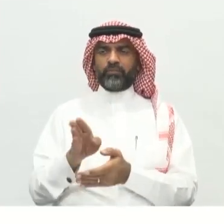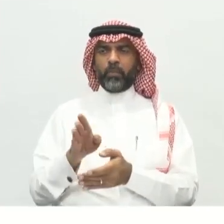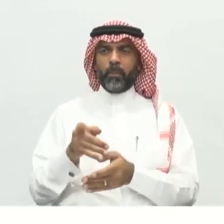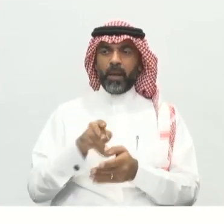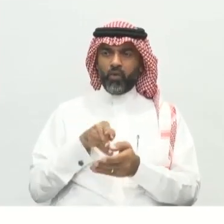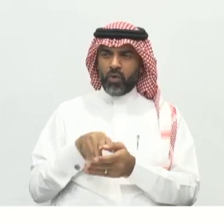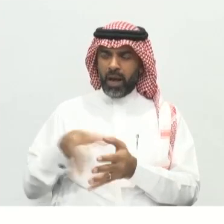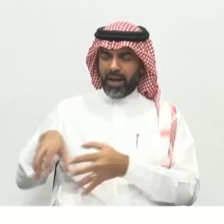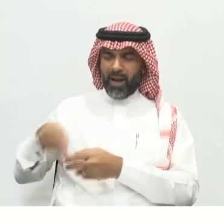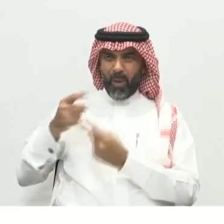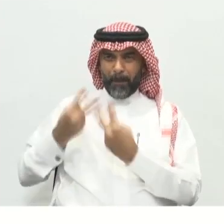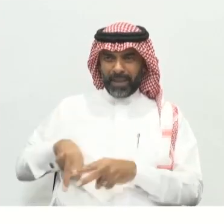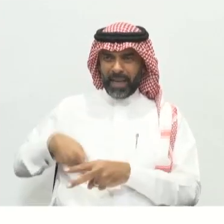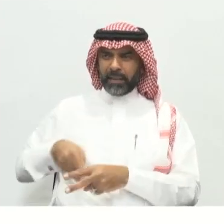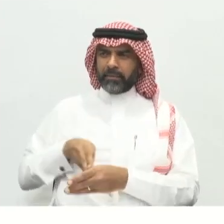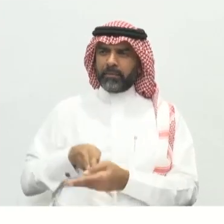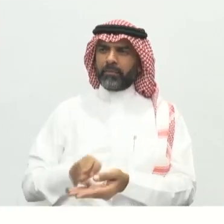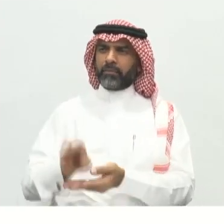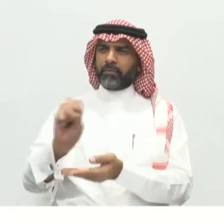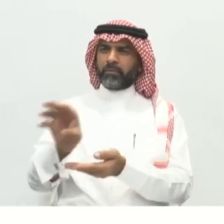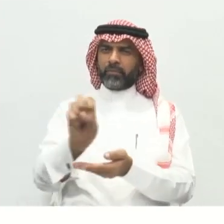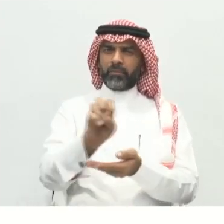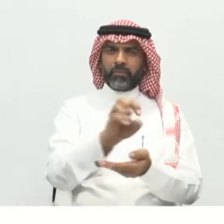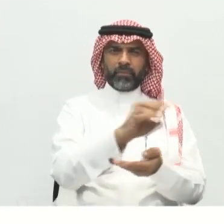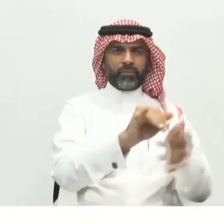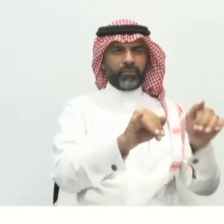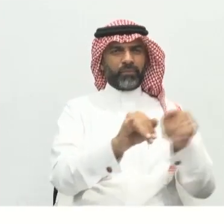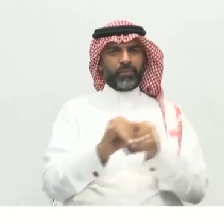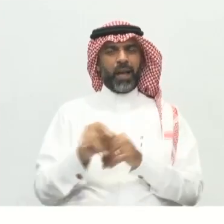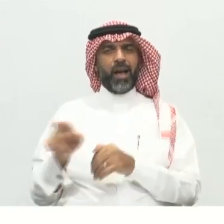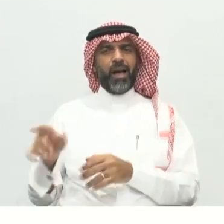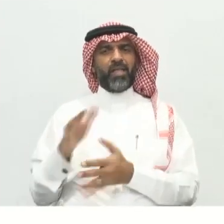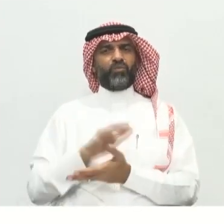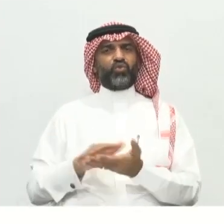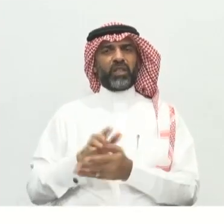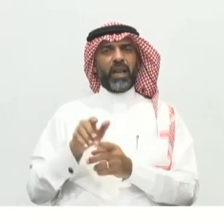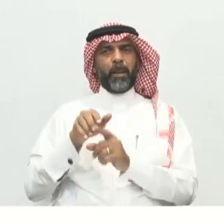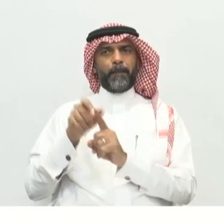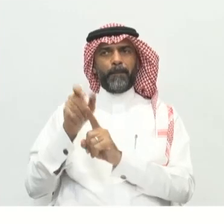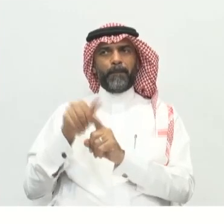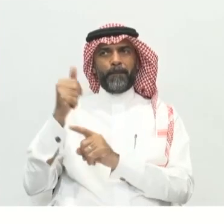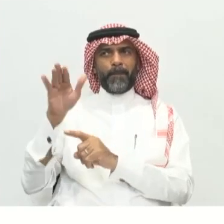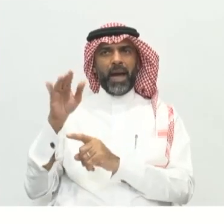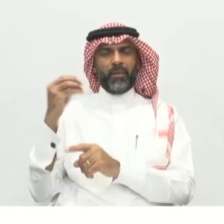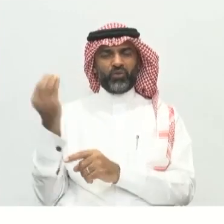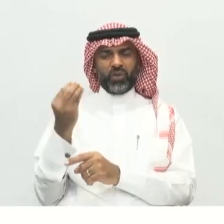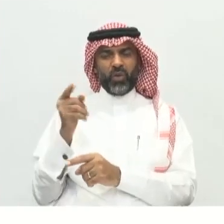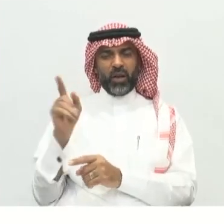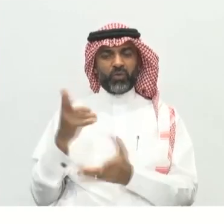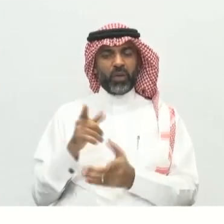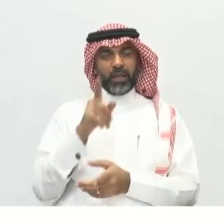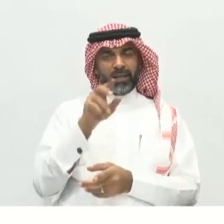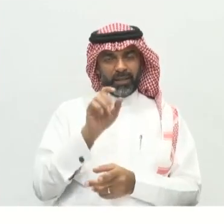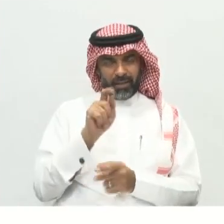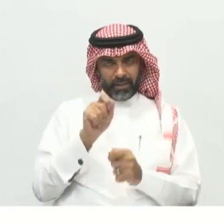البدء هذه المشكله مثال على مشكله البائع المتجول المطلوب من هذا المشروع اولا ستقوم بانشاء